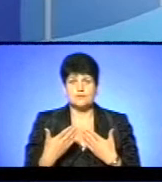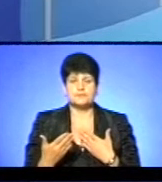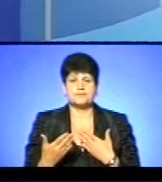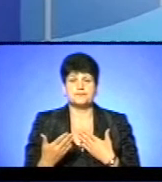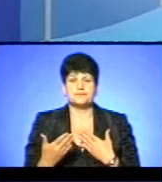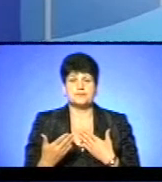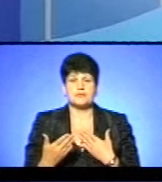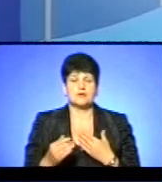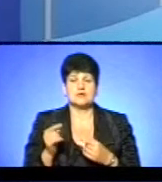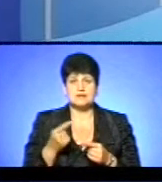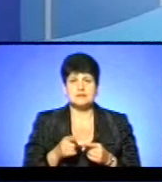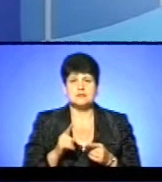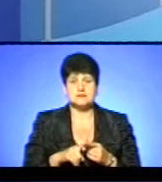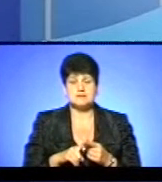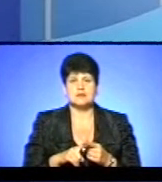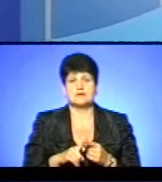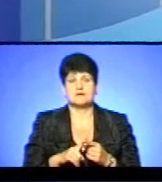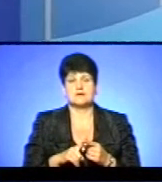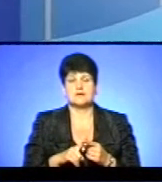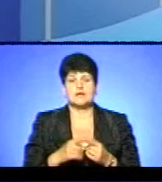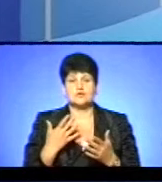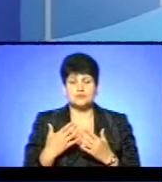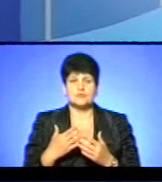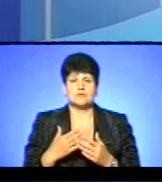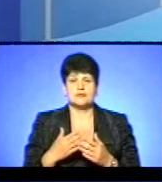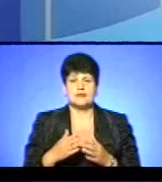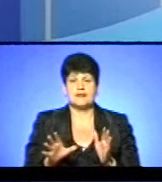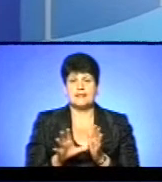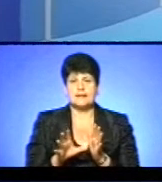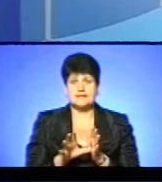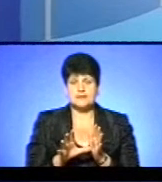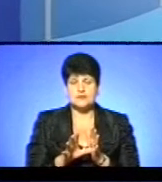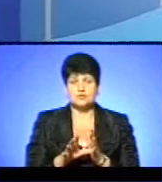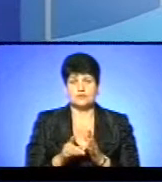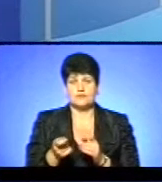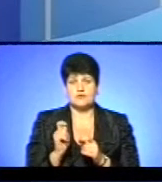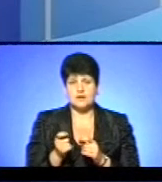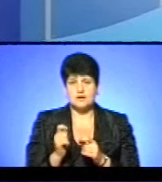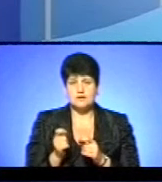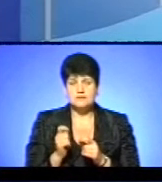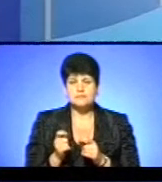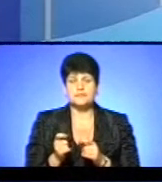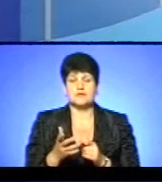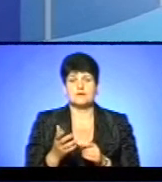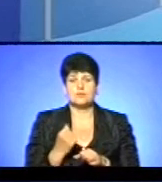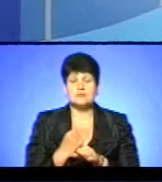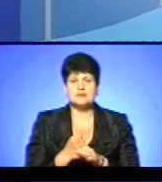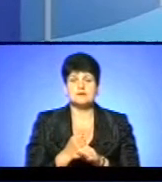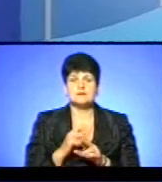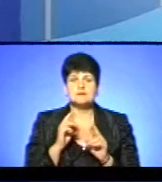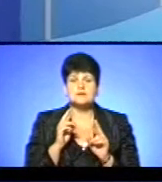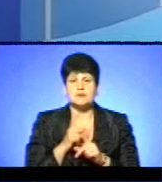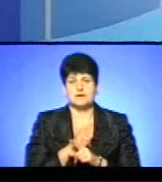здоров'я за таке. Тому десь в цьому небезпечний. Якщо застосовувати електричний струм, то він в загальному небезпечний для вилову риби, не тільки період нересту.